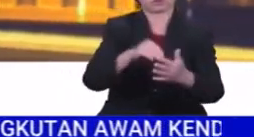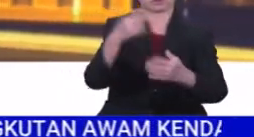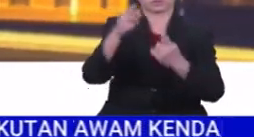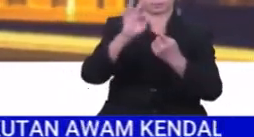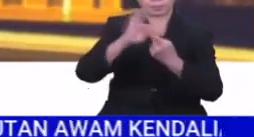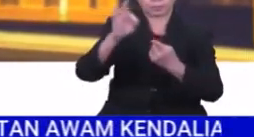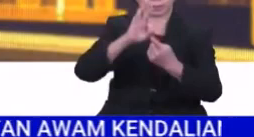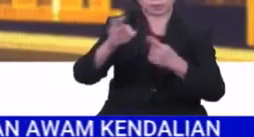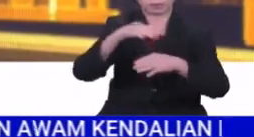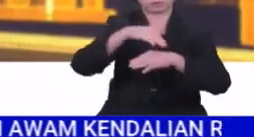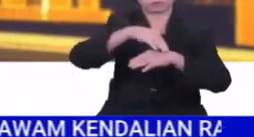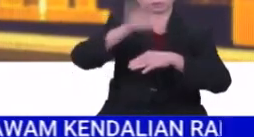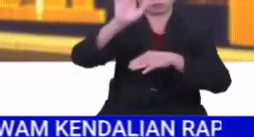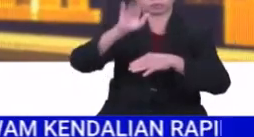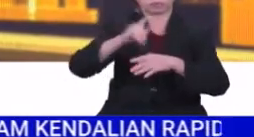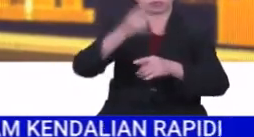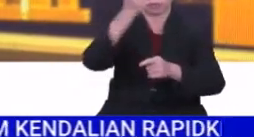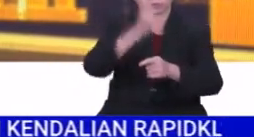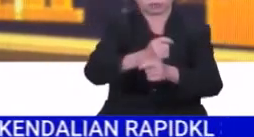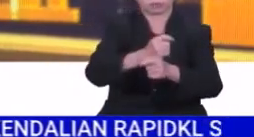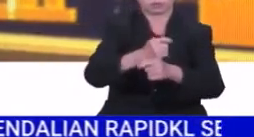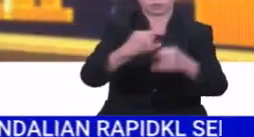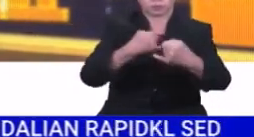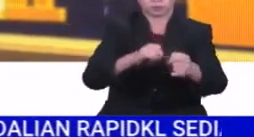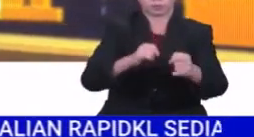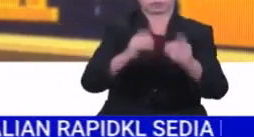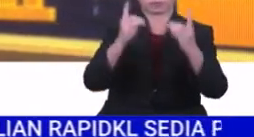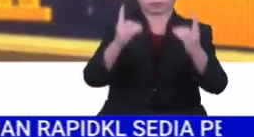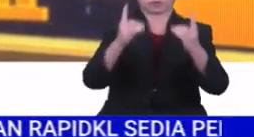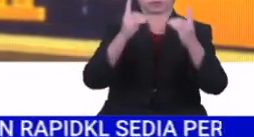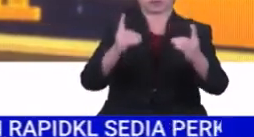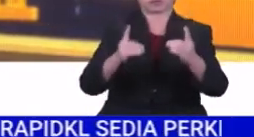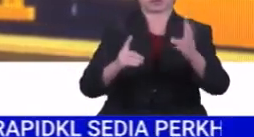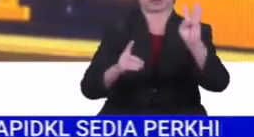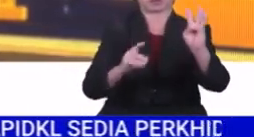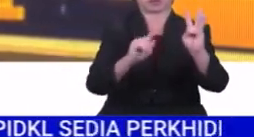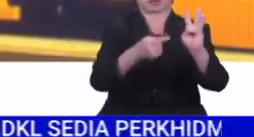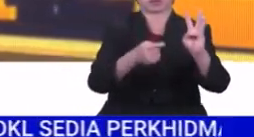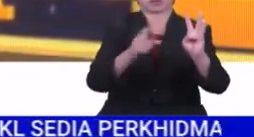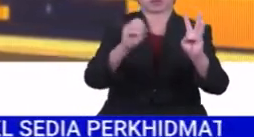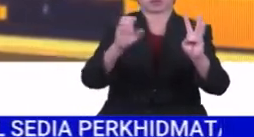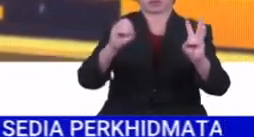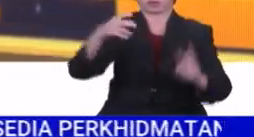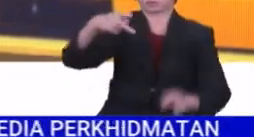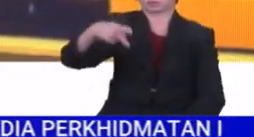itu melepas ifarraz yang ditetapkan coba dan pendidikan yaitu 6000